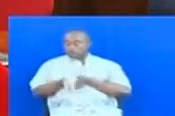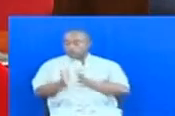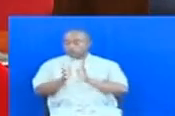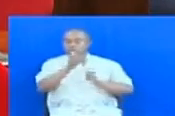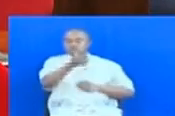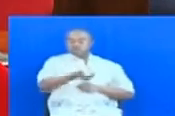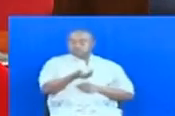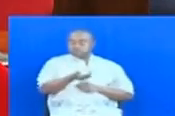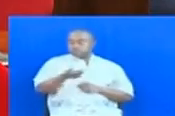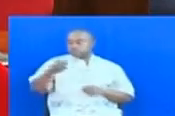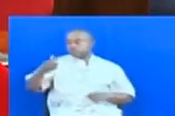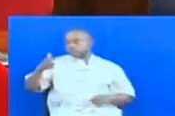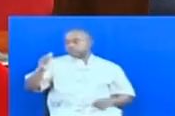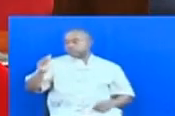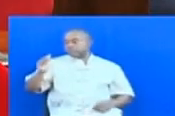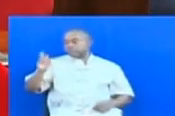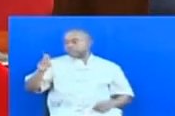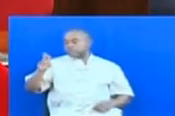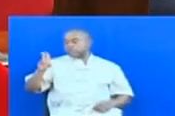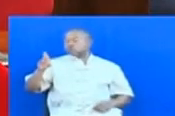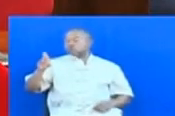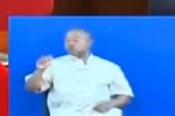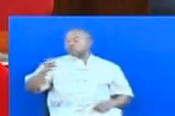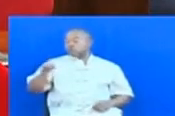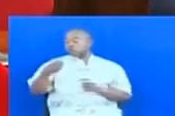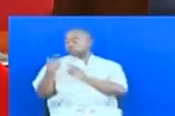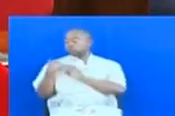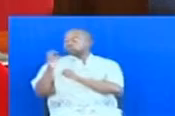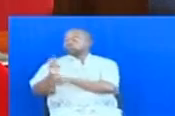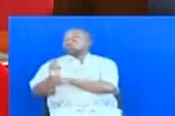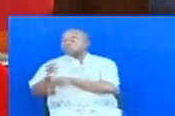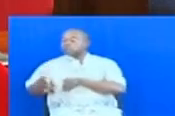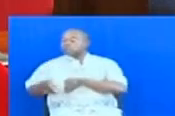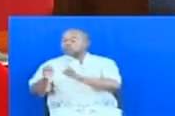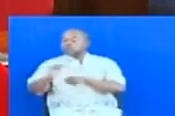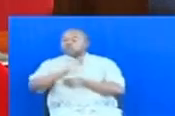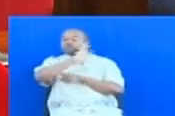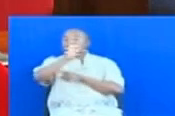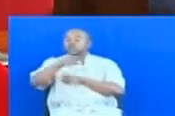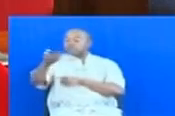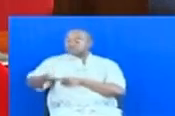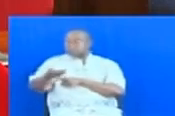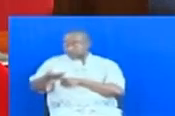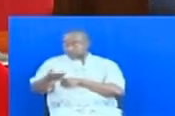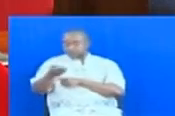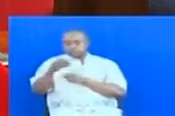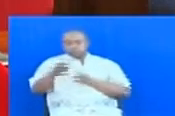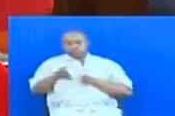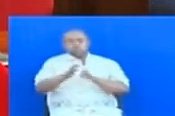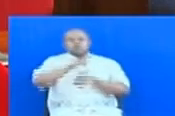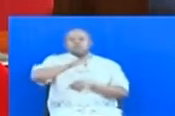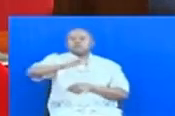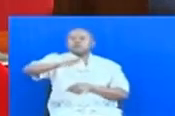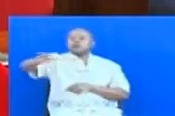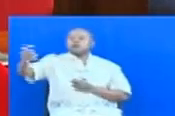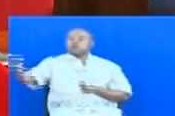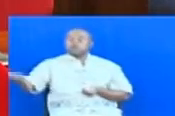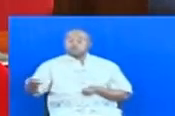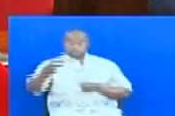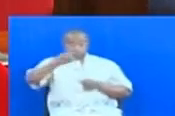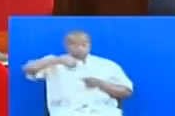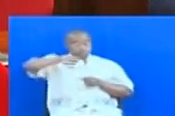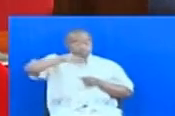ambayo ndio wenye wajibu wa kusimamia barabara zote za vijijini, hasa zile zinazokwenda mashambani. Sisi kama tume ya